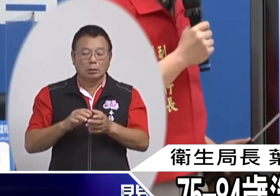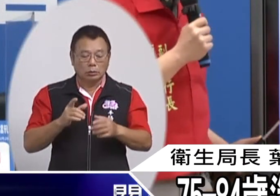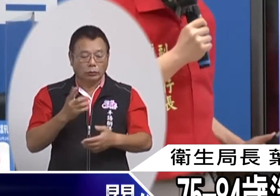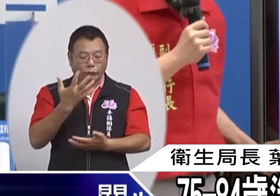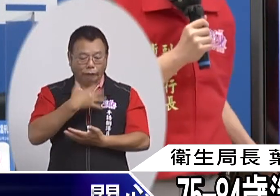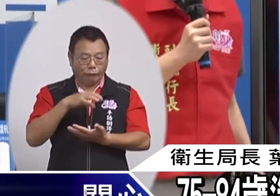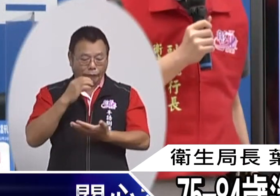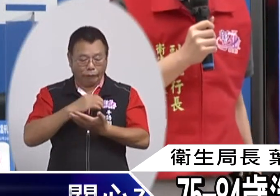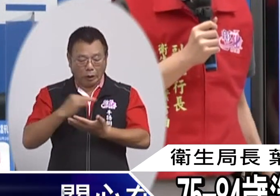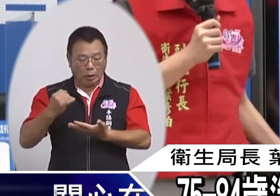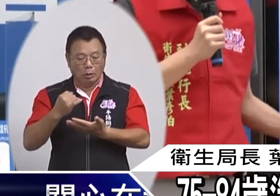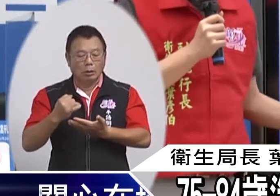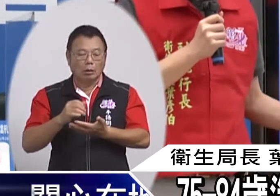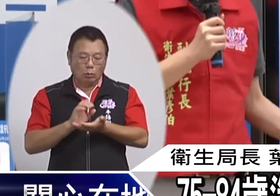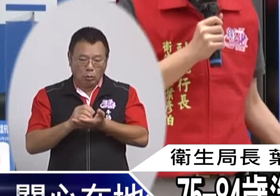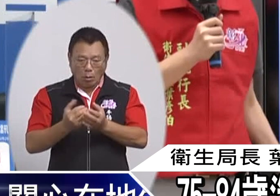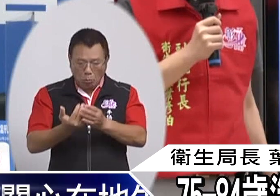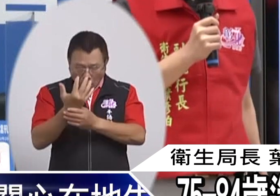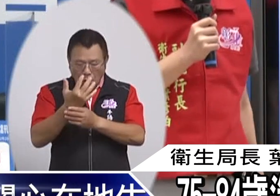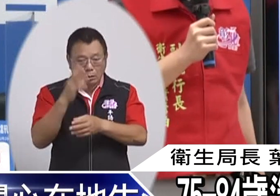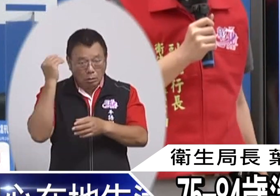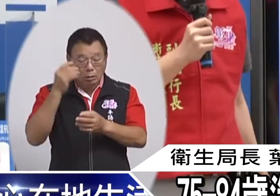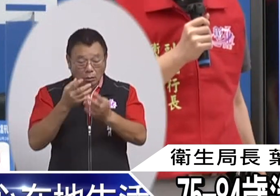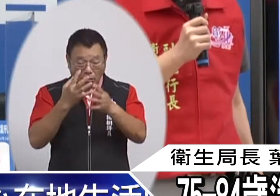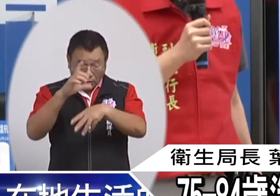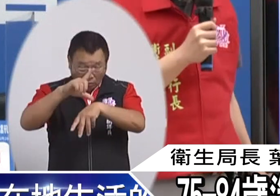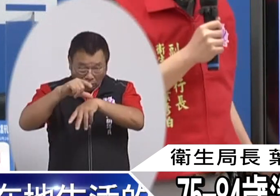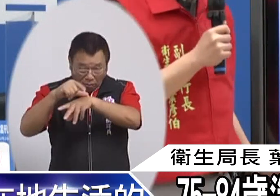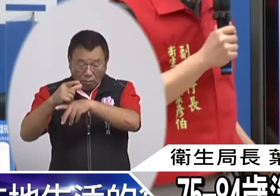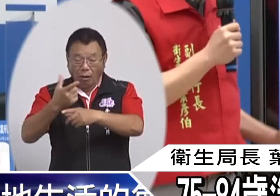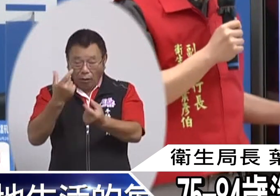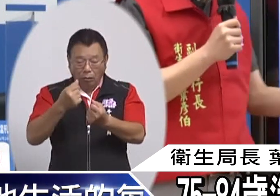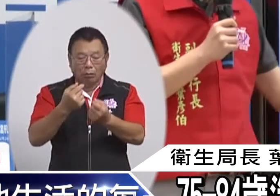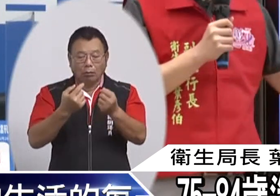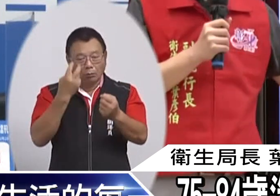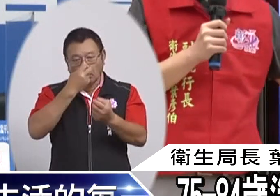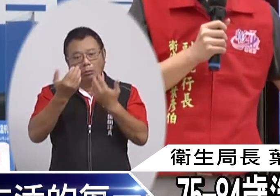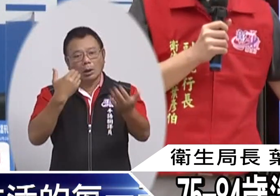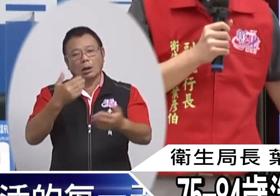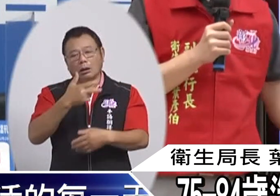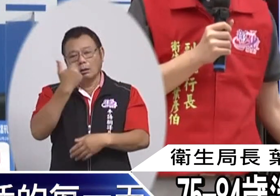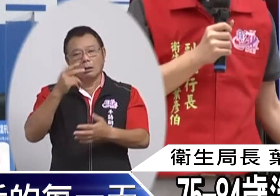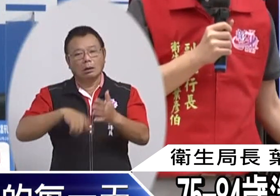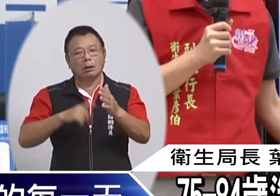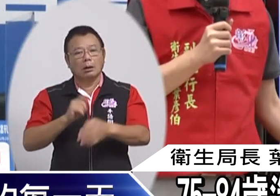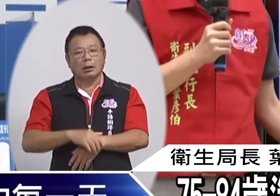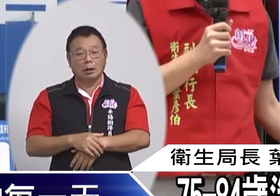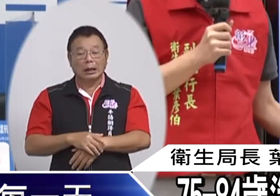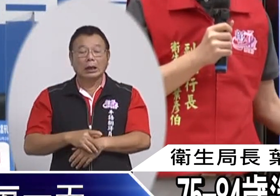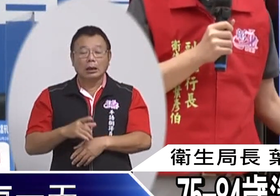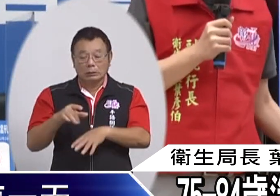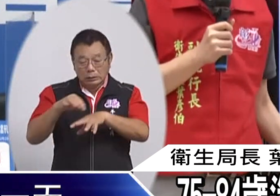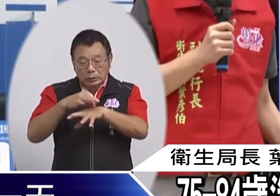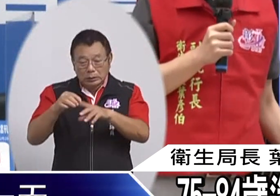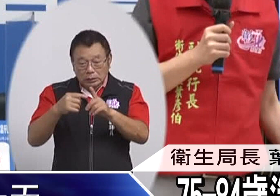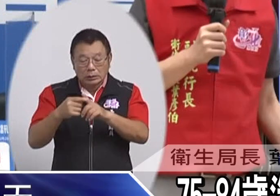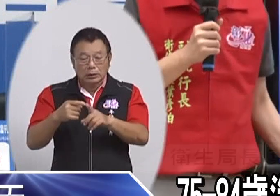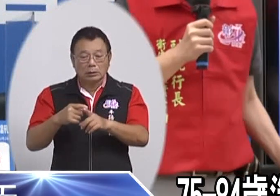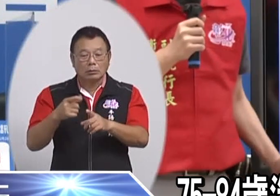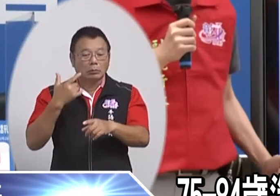份号码，你就可以查到你要施打的时间跟地点啊，这也方便我们长辈的家属呢替你